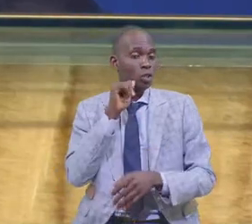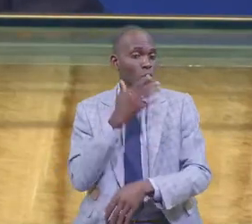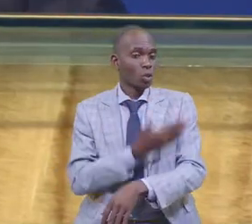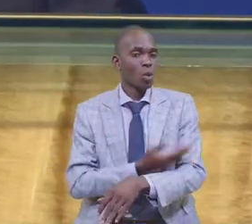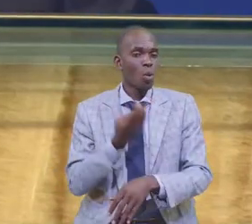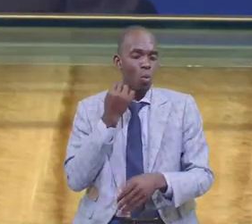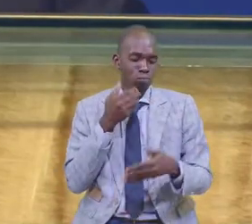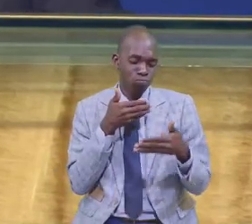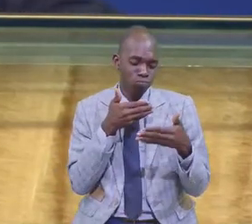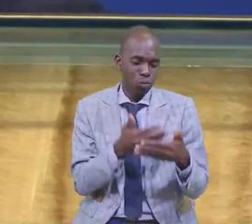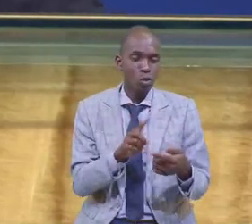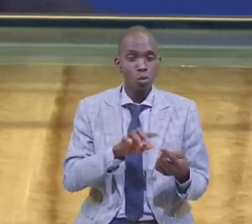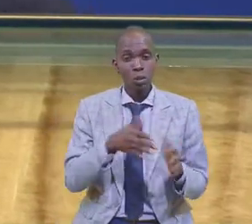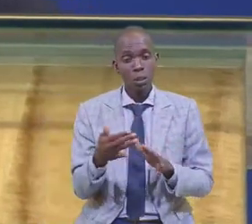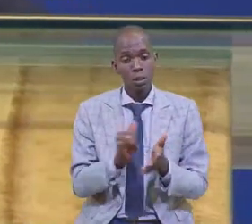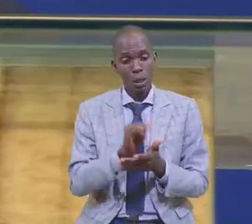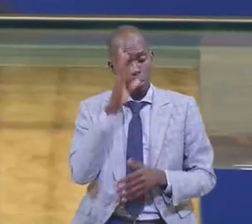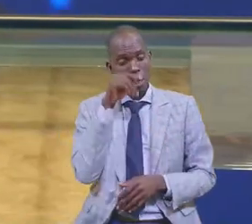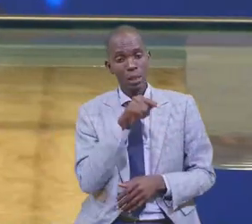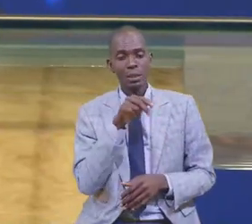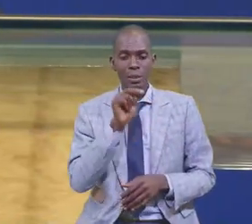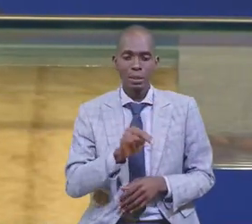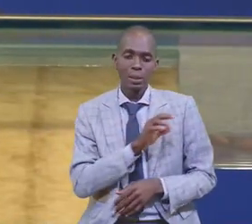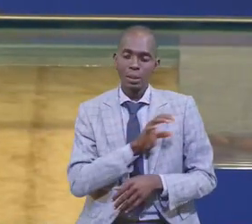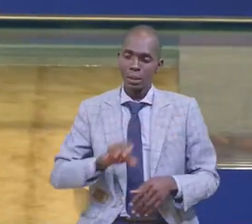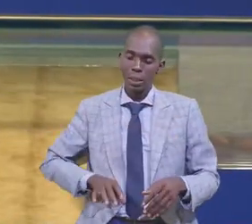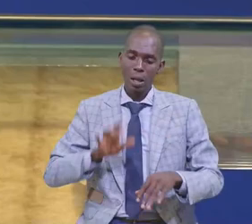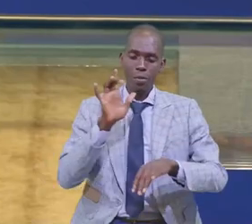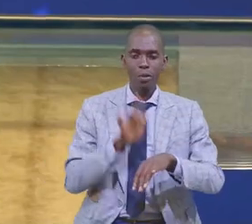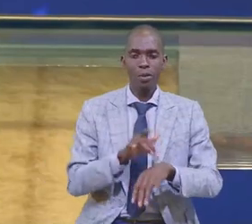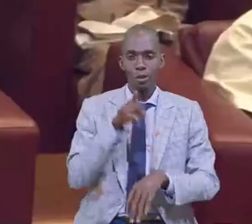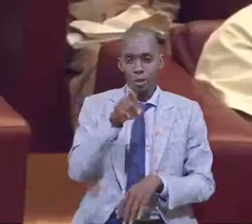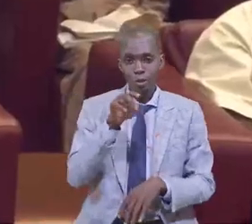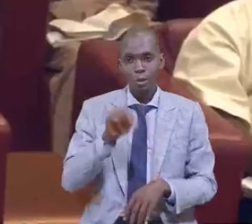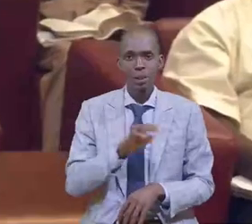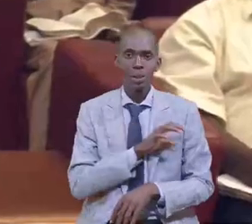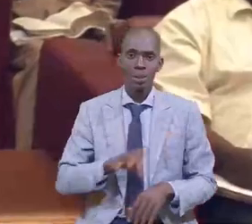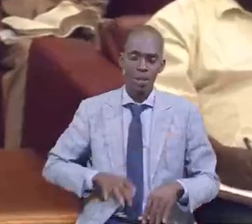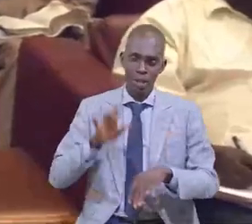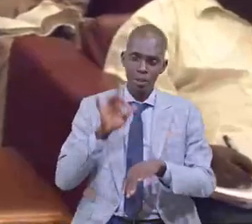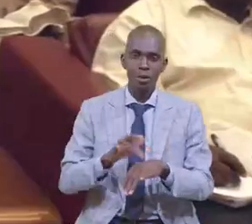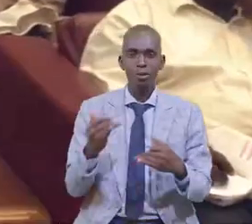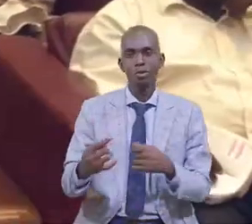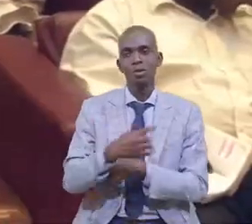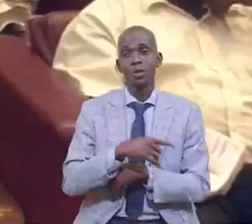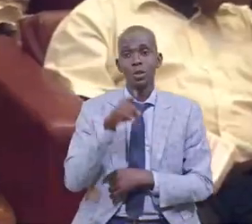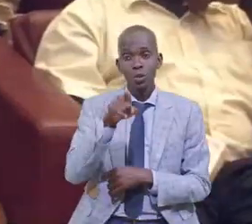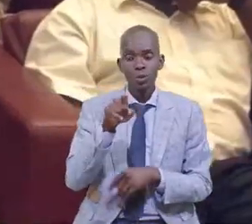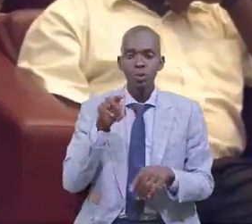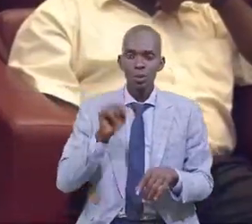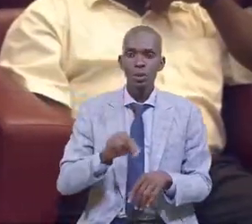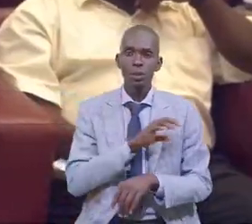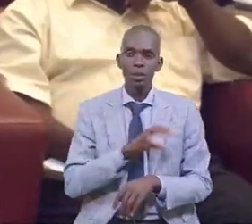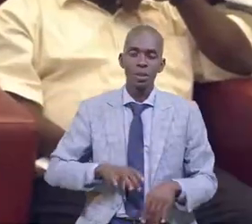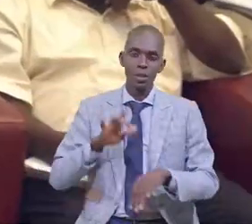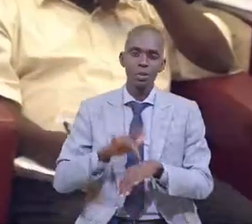était au point de mourir et il faut la touche du Christ. Vous avez besoin de la toucher de Christ ce jour. Je dis, il vous